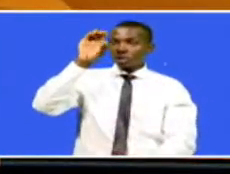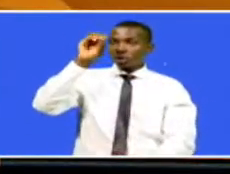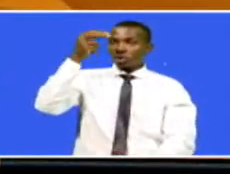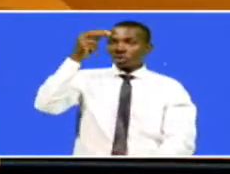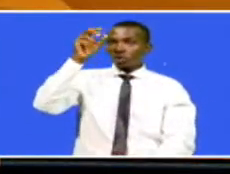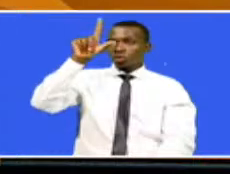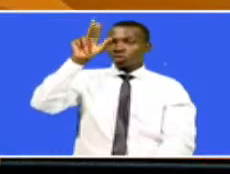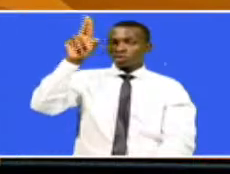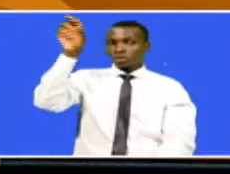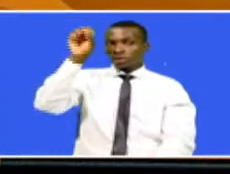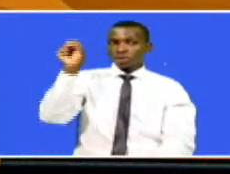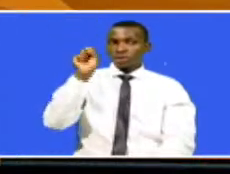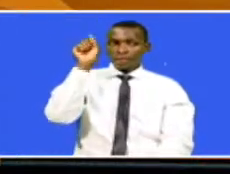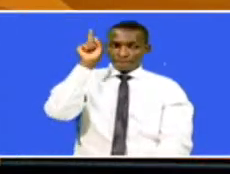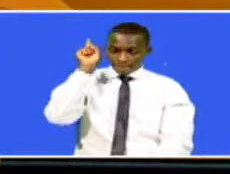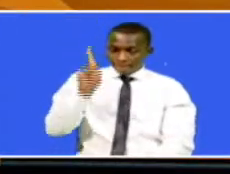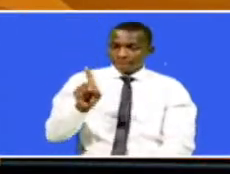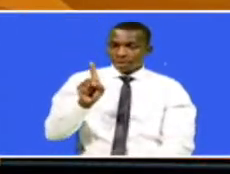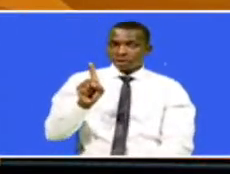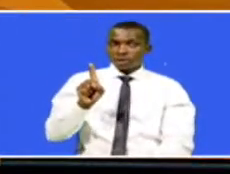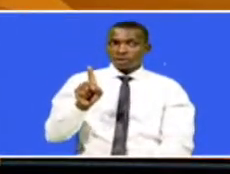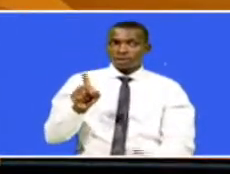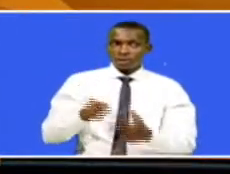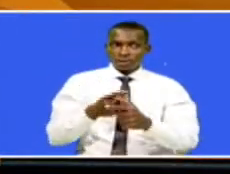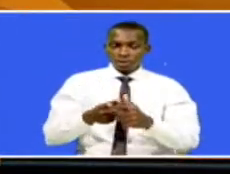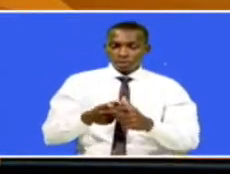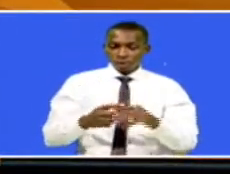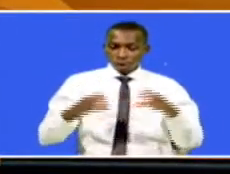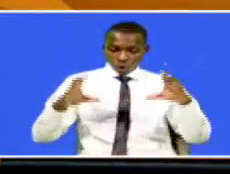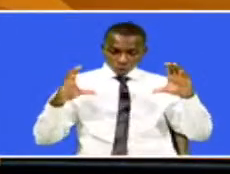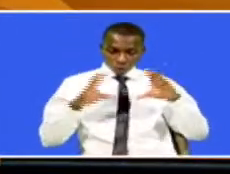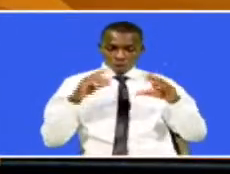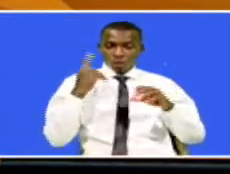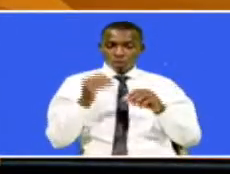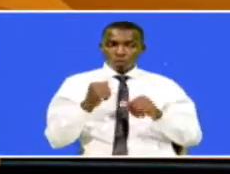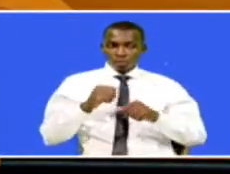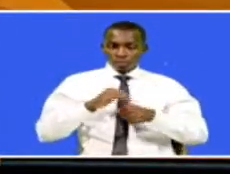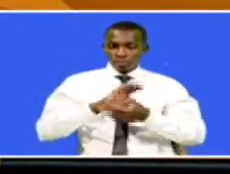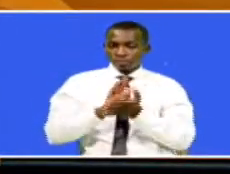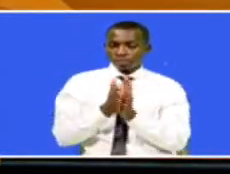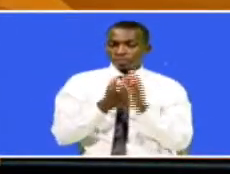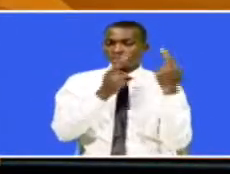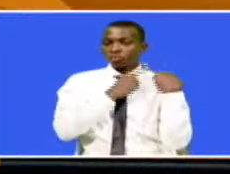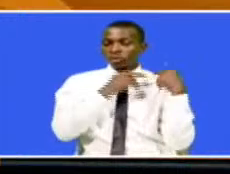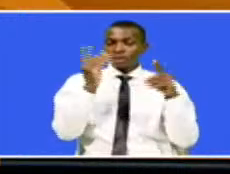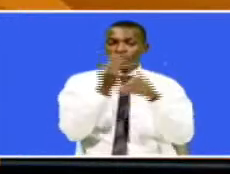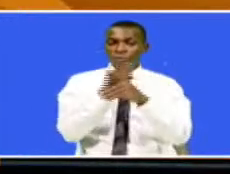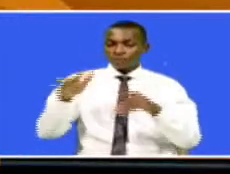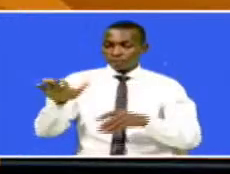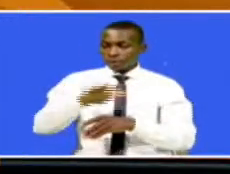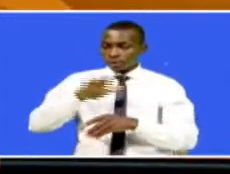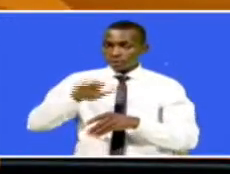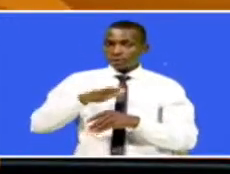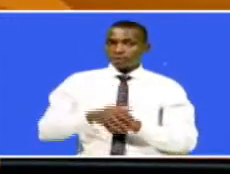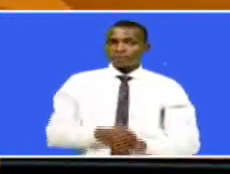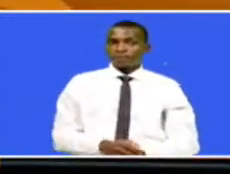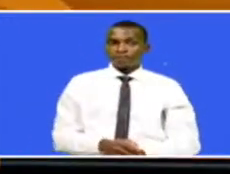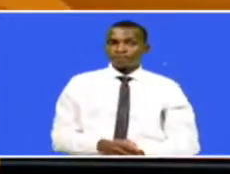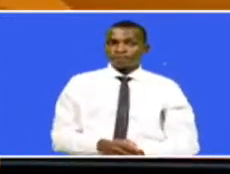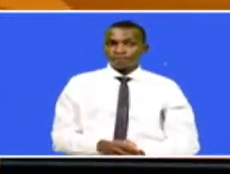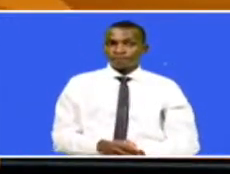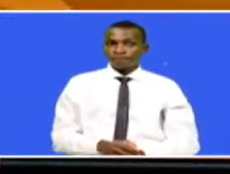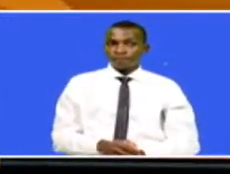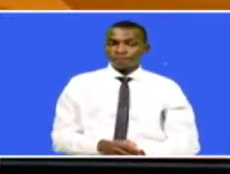katika likizo ya lazima na kubuni kamati zitakazosimamia idara mbalimbali. Kwenye kikao na waandishi wa habari,